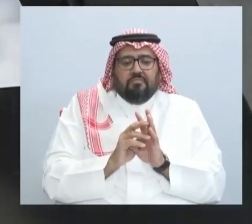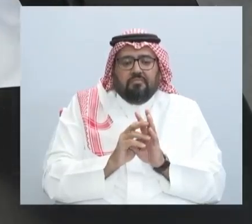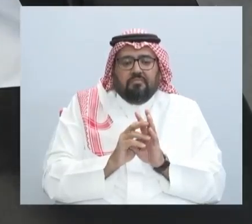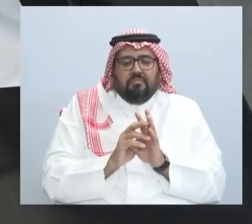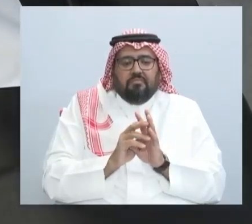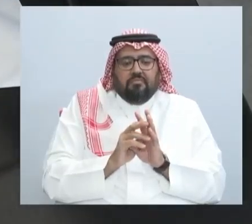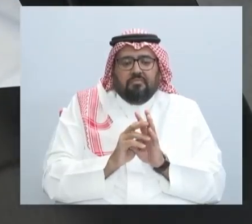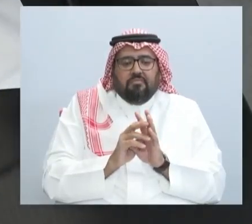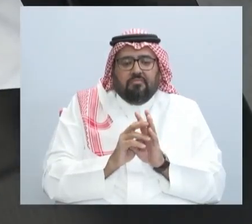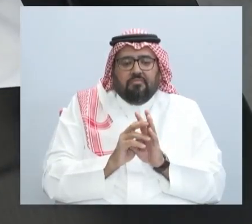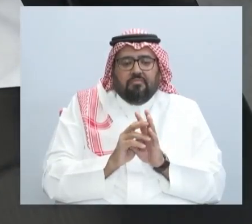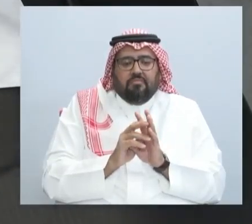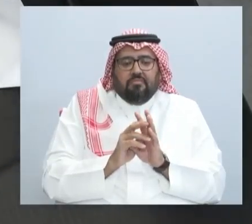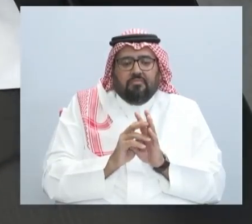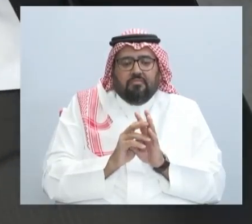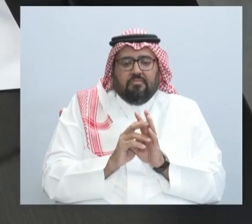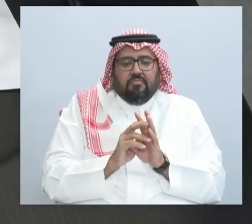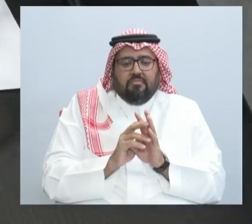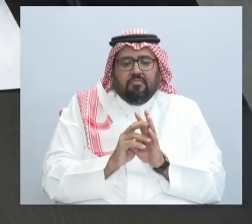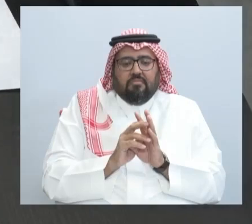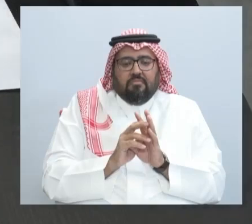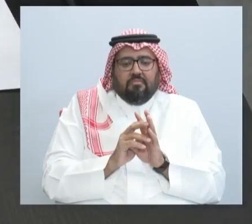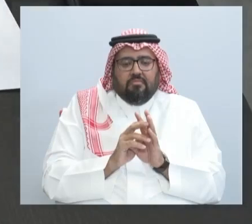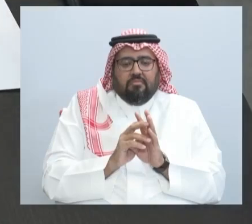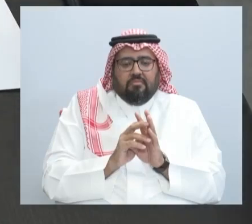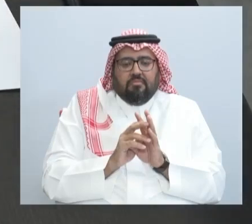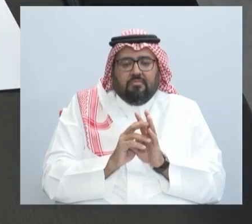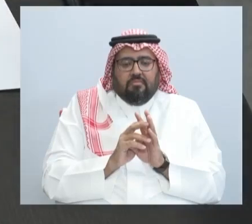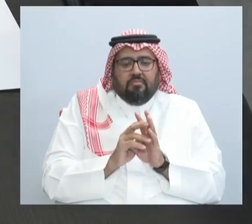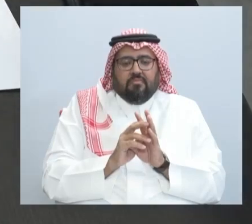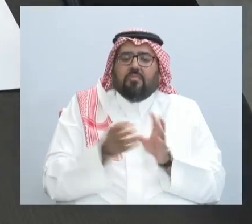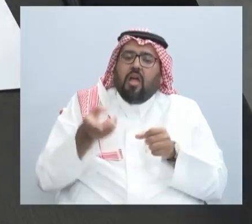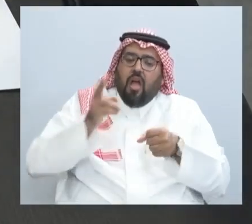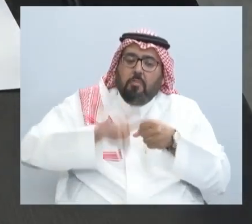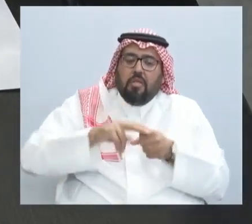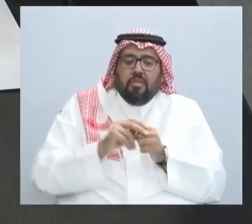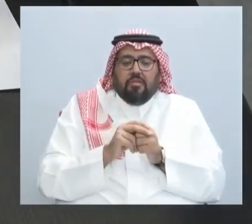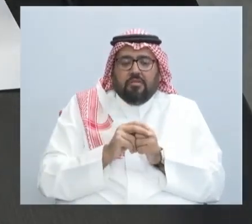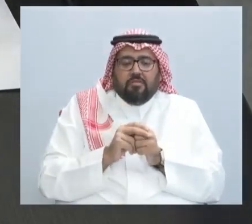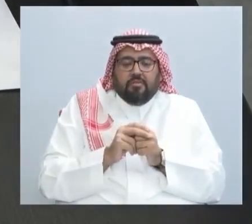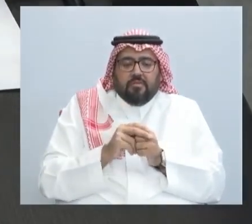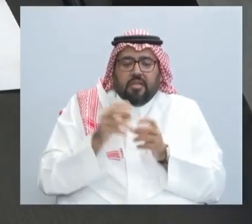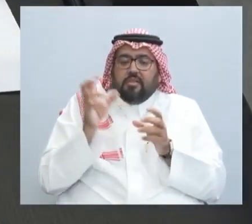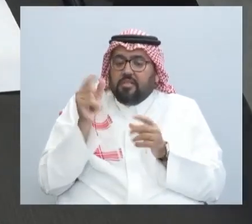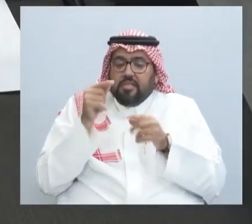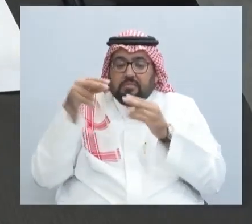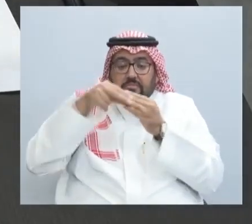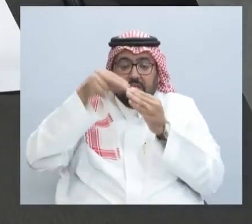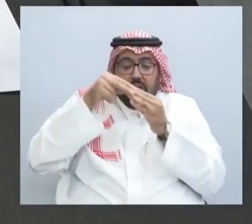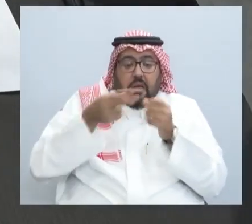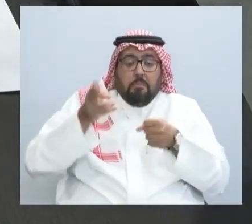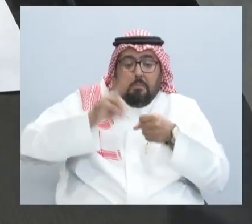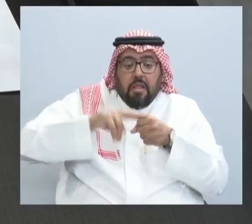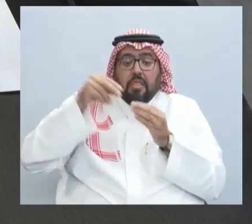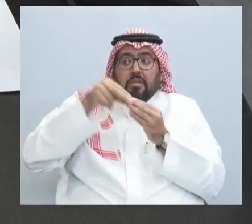الحصى او الرمل الحصى كما في حالتها الاولى قمنا باعاده كذلك مشابك الورق مره